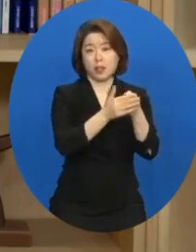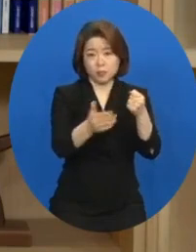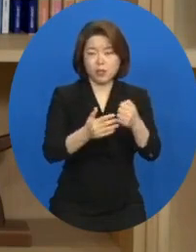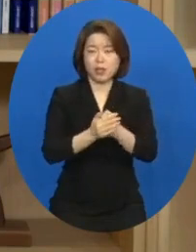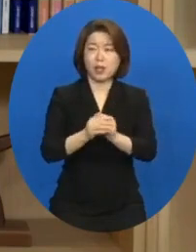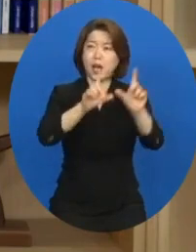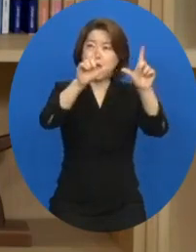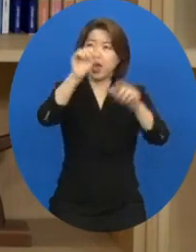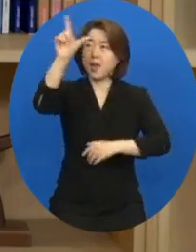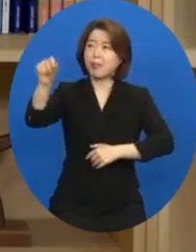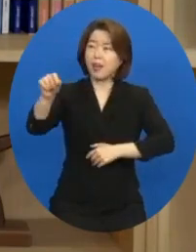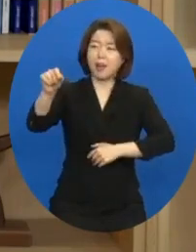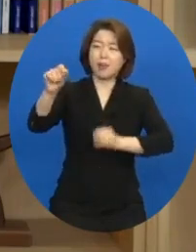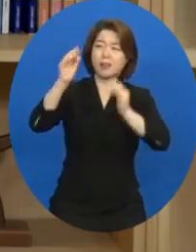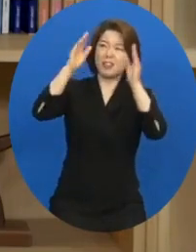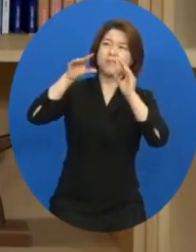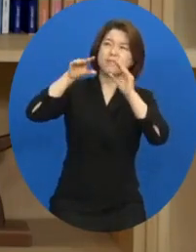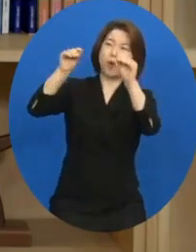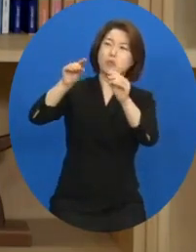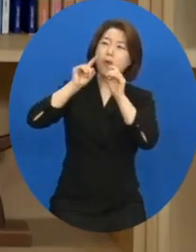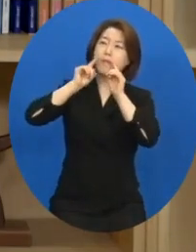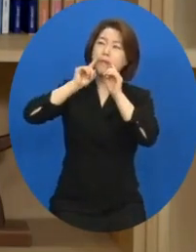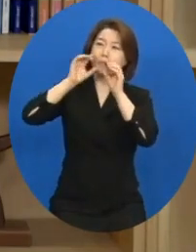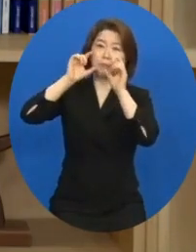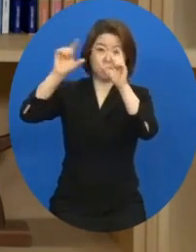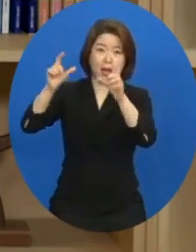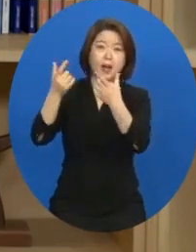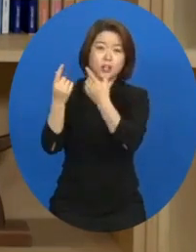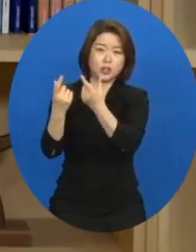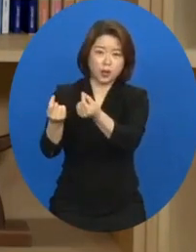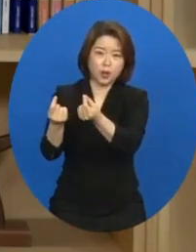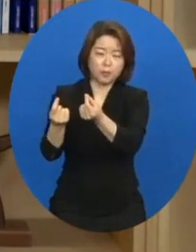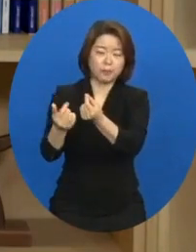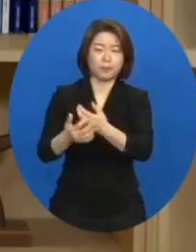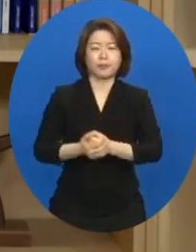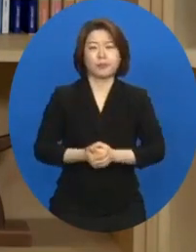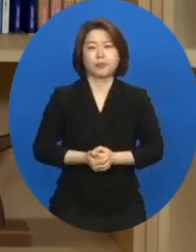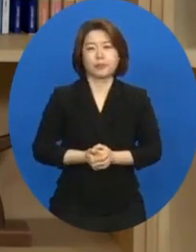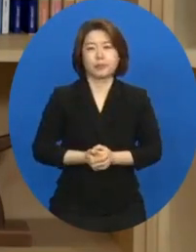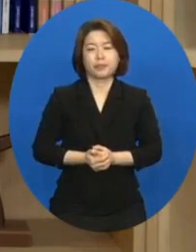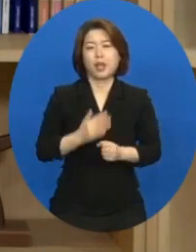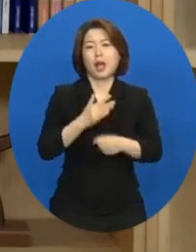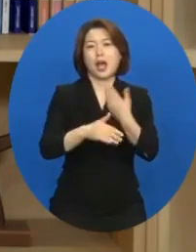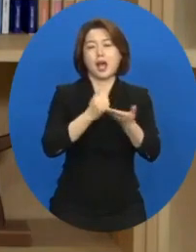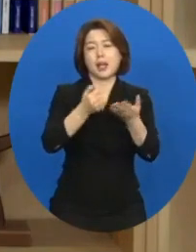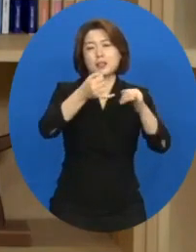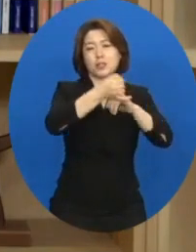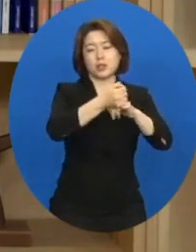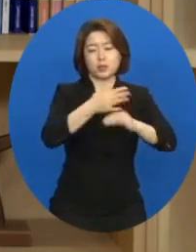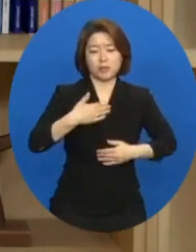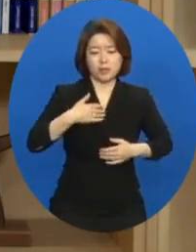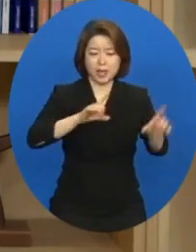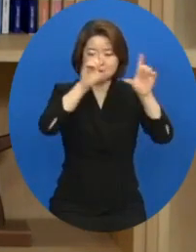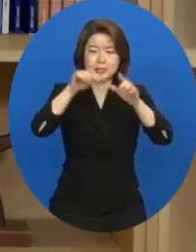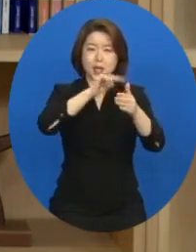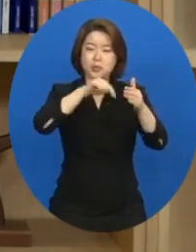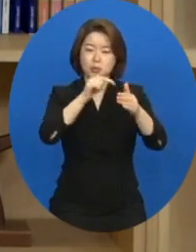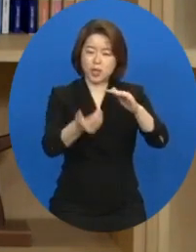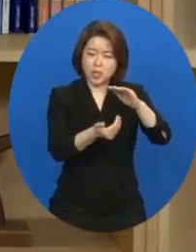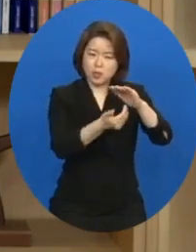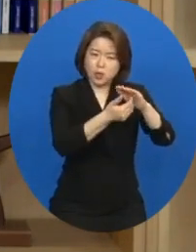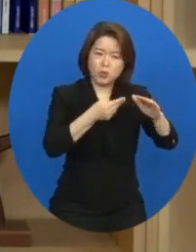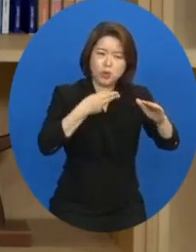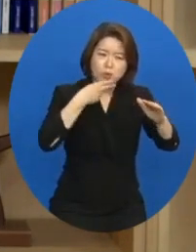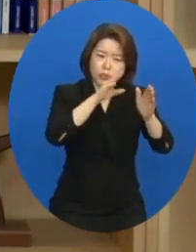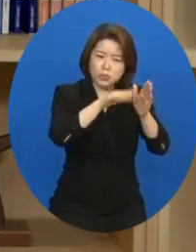해와 달을 향하여 멈출 하고 외칠 수 있었던 것처럼 하나님의 약속인 내 삶 속에 이루어지지 않을 때